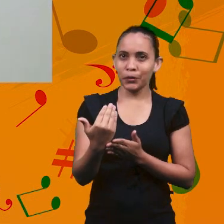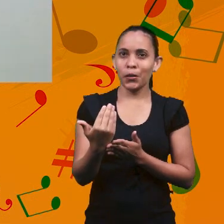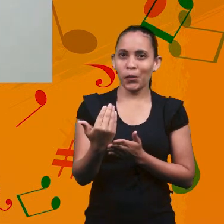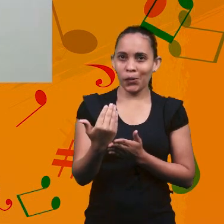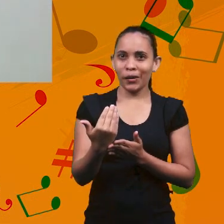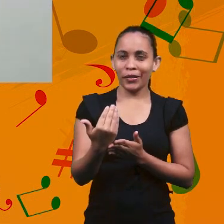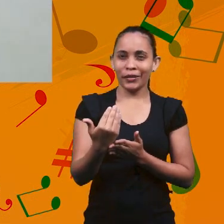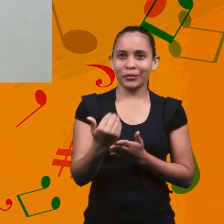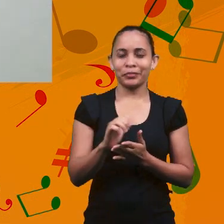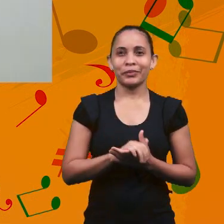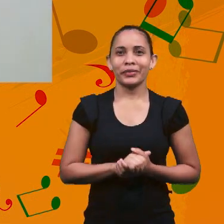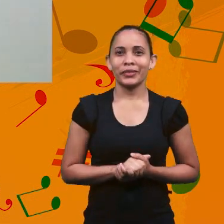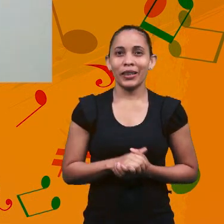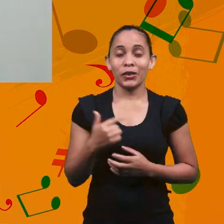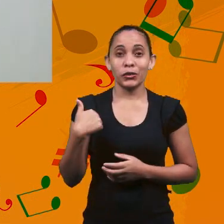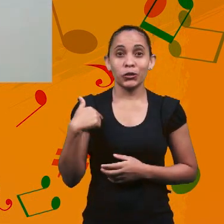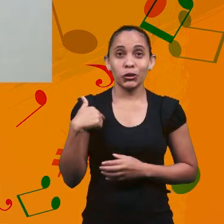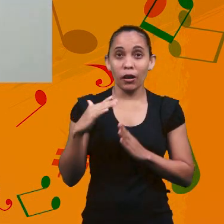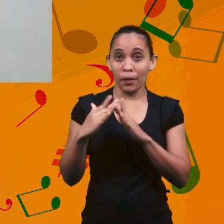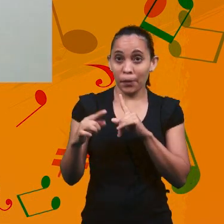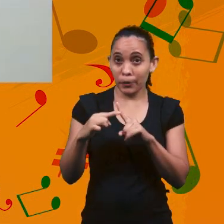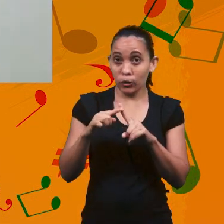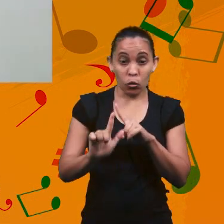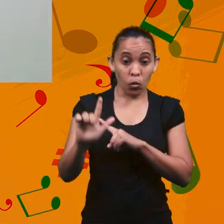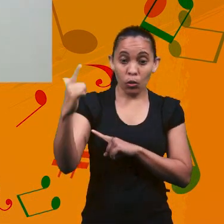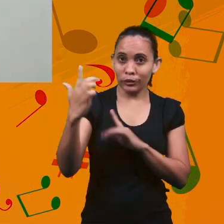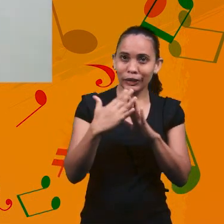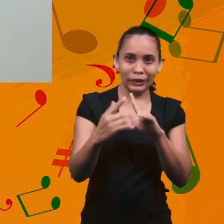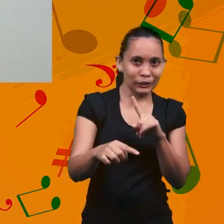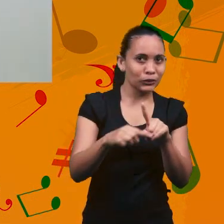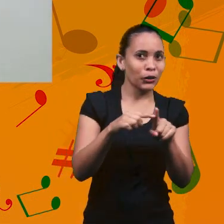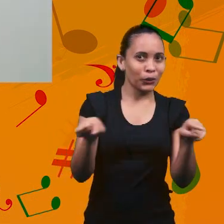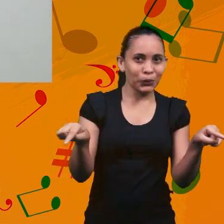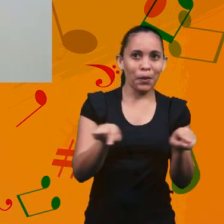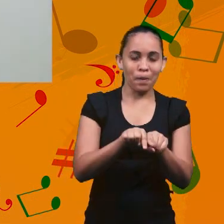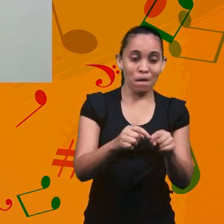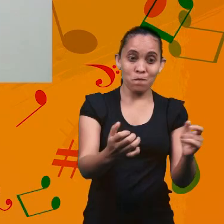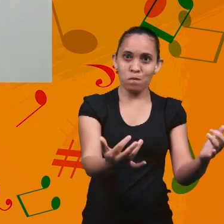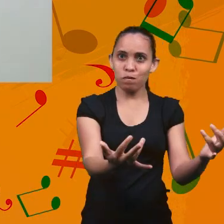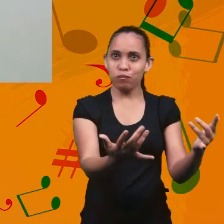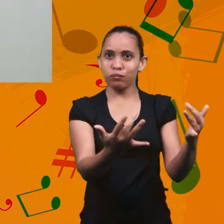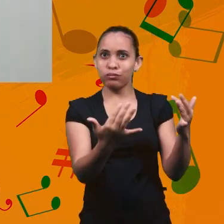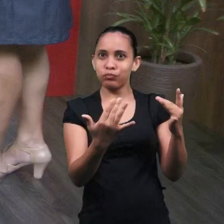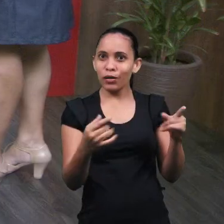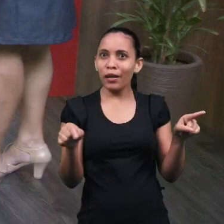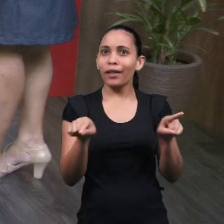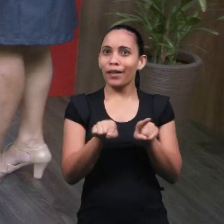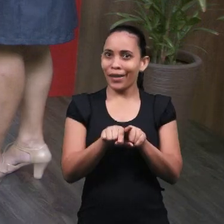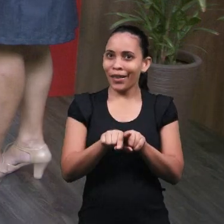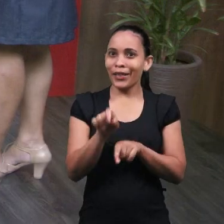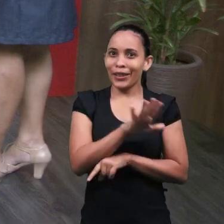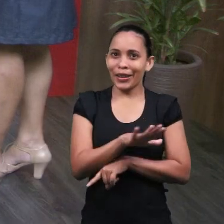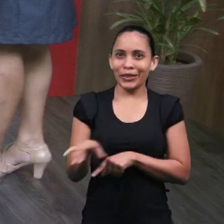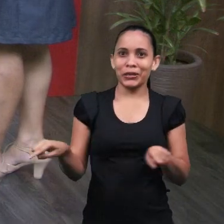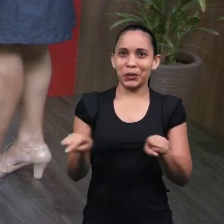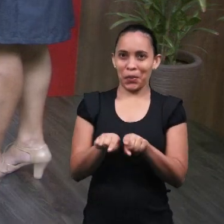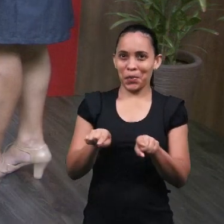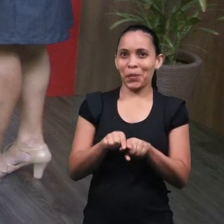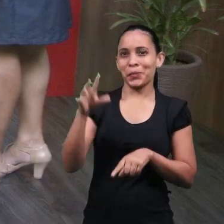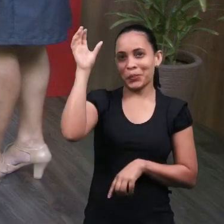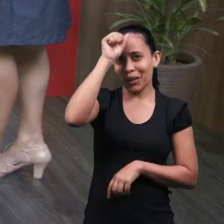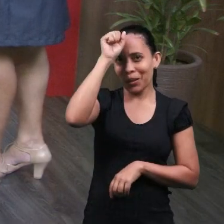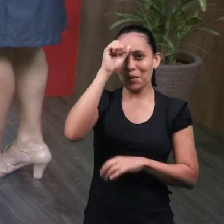j'ai commencé à enseigner les flûtes. Et il y a des enfants qui viennent pour apprendre la